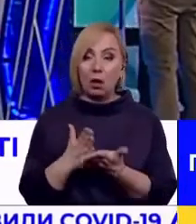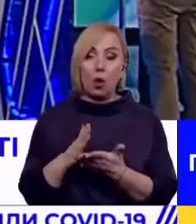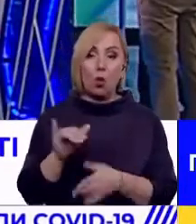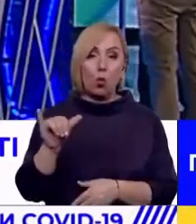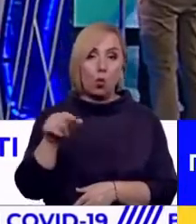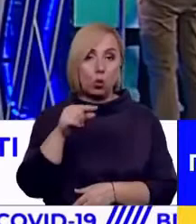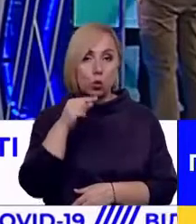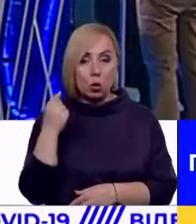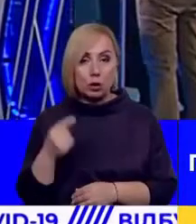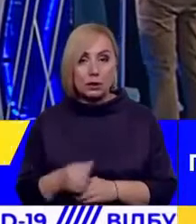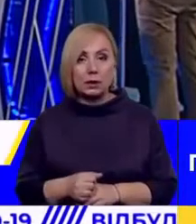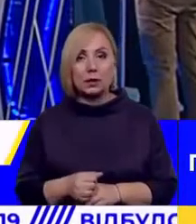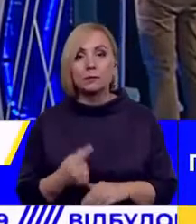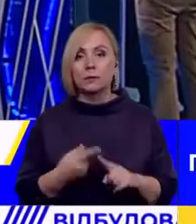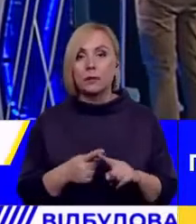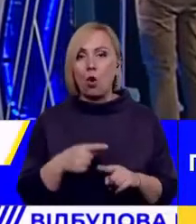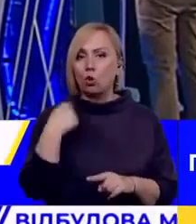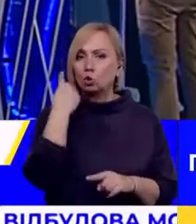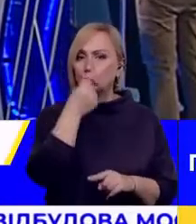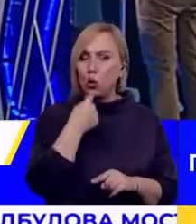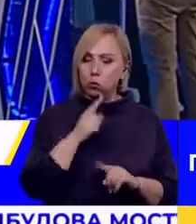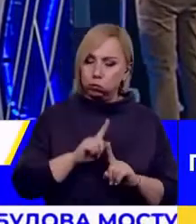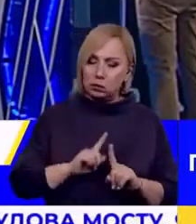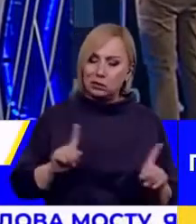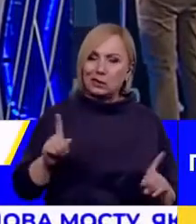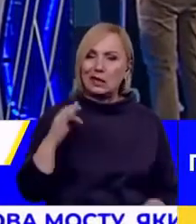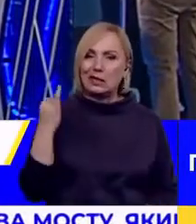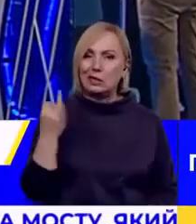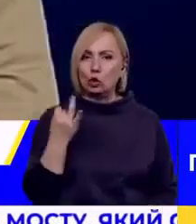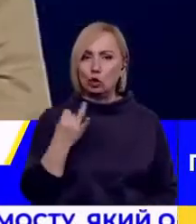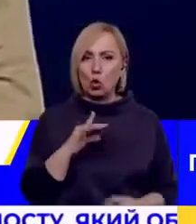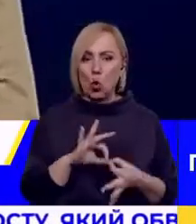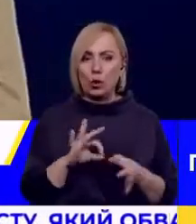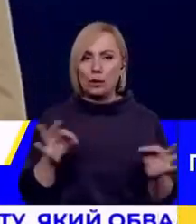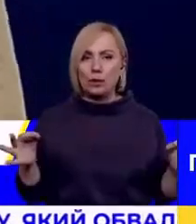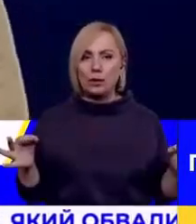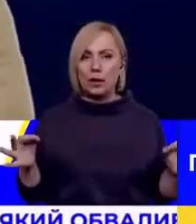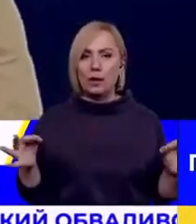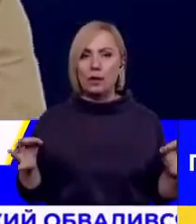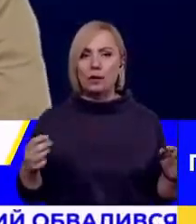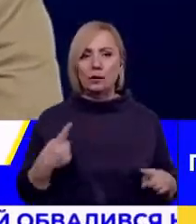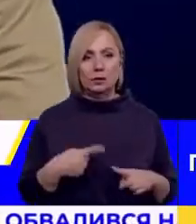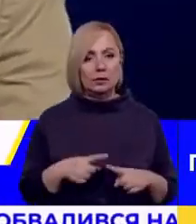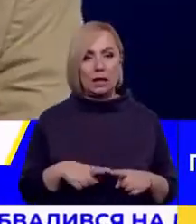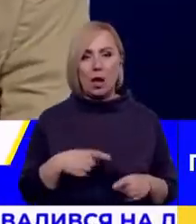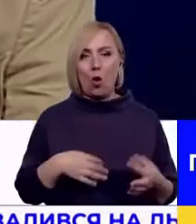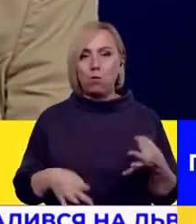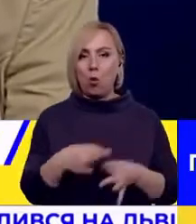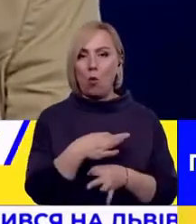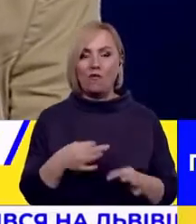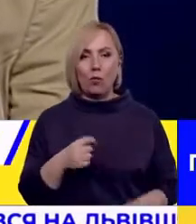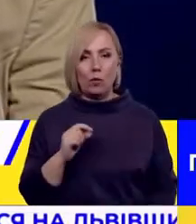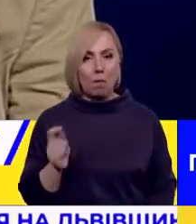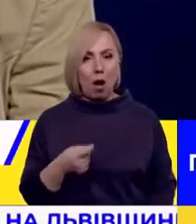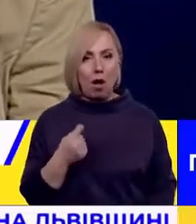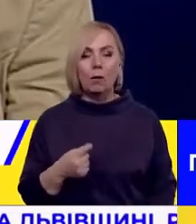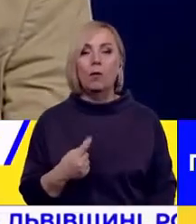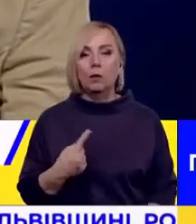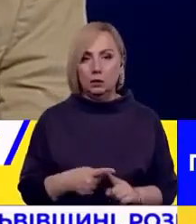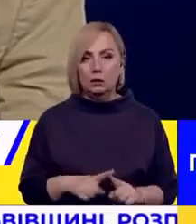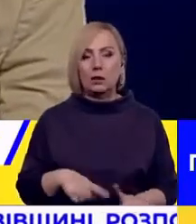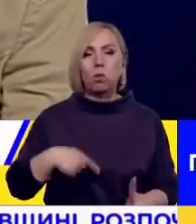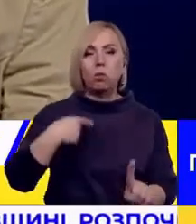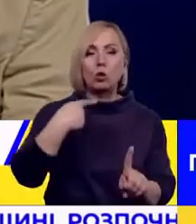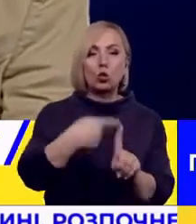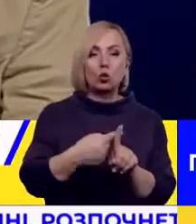ця особиста історія, яку не кожен знає, да, це мало обговорюється, вона в тому числі, плюс